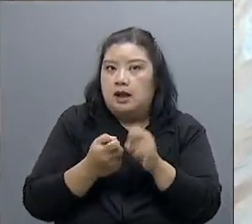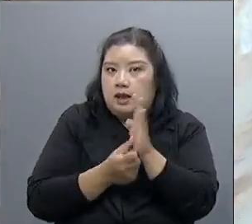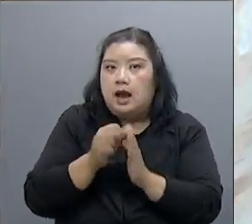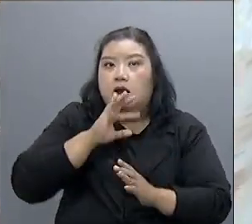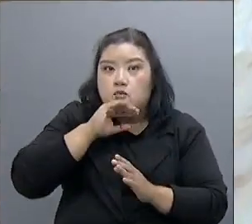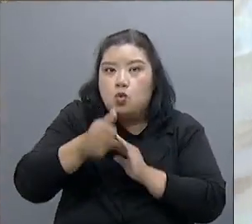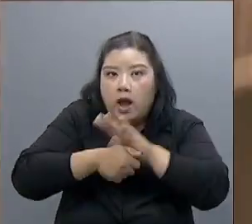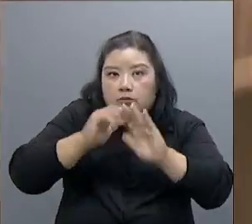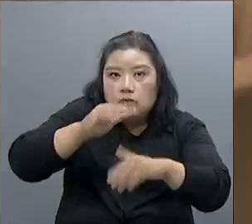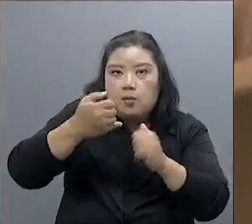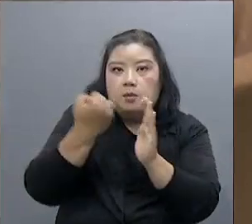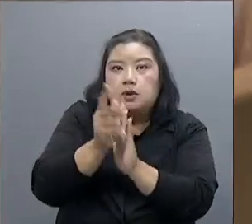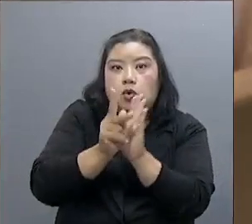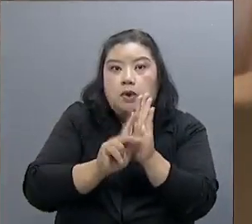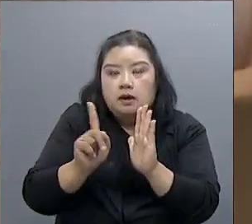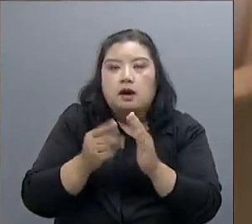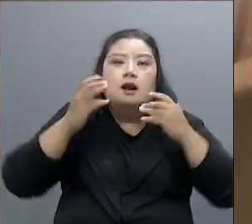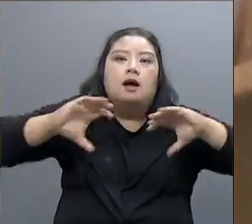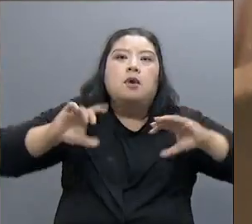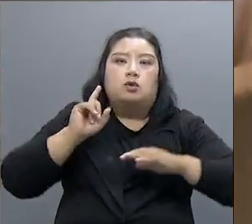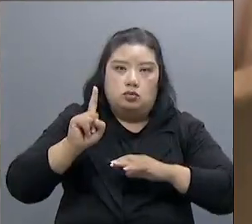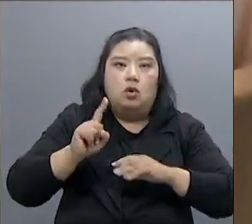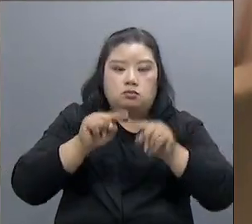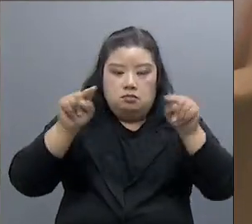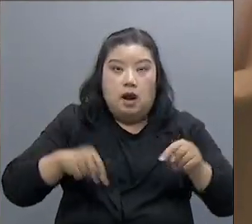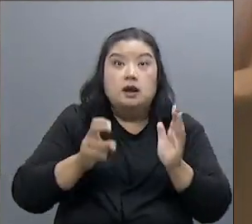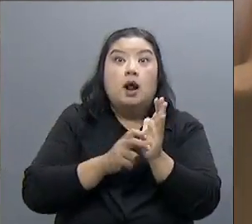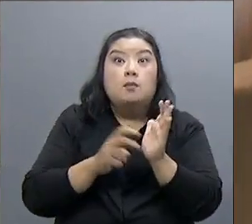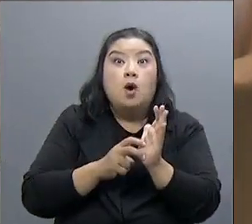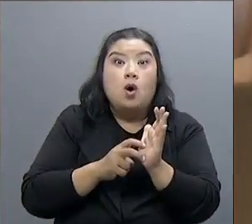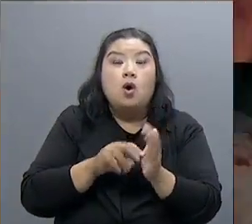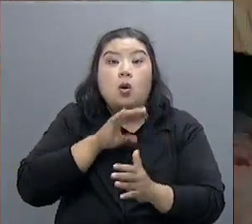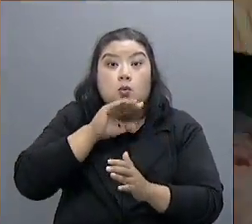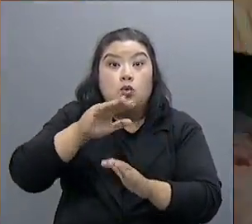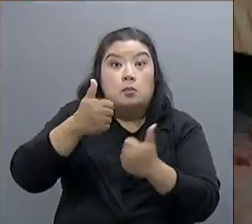ได้คือการเสนอให้ภาครัฐยกเลิกใบอนุญาตนำเข้าชิ้นส่วนหมูครับ